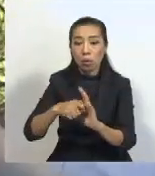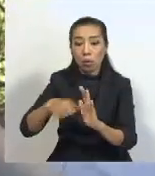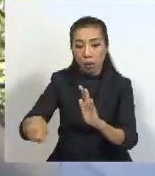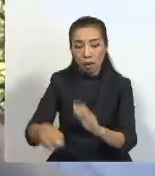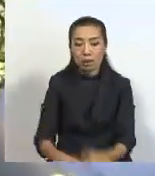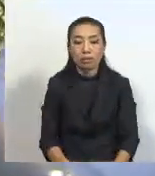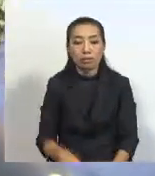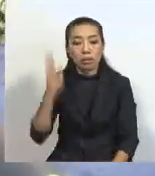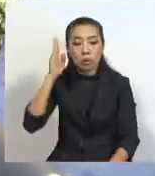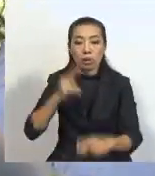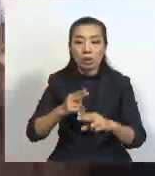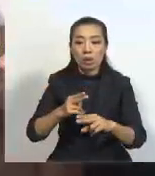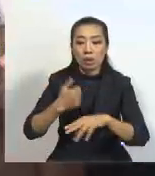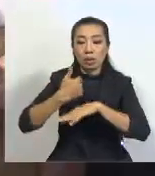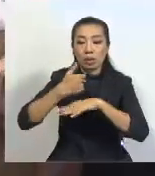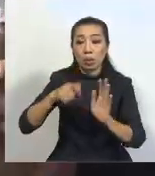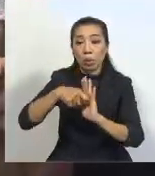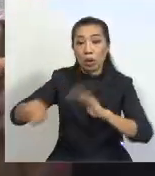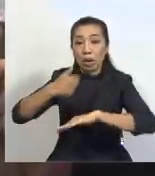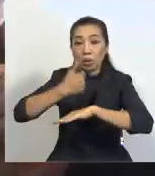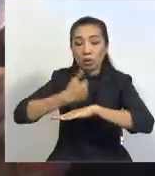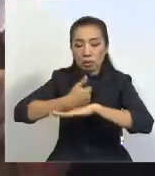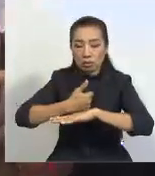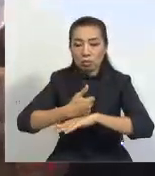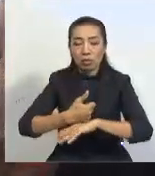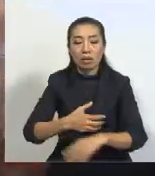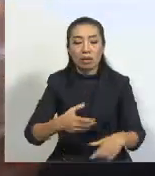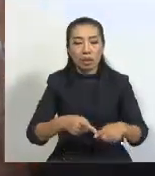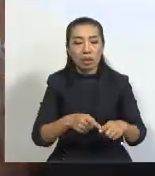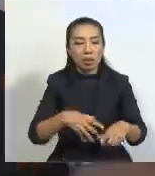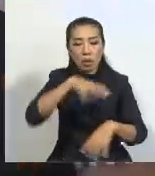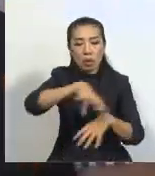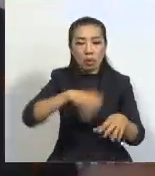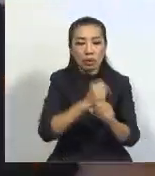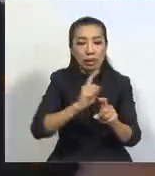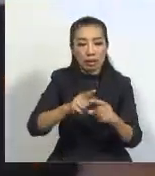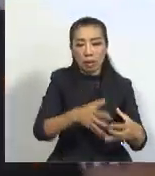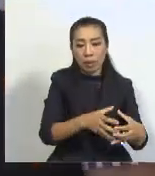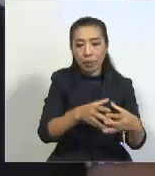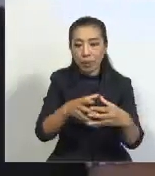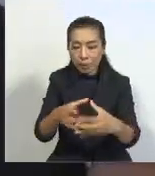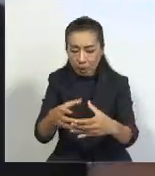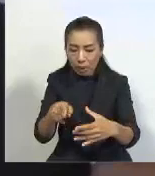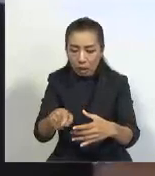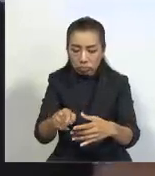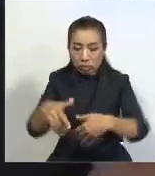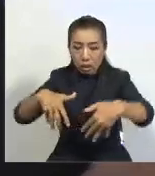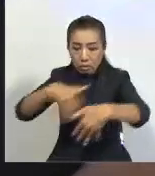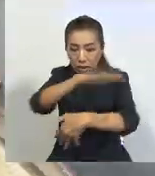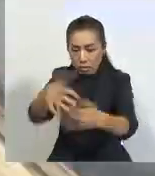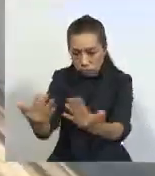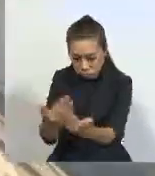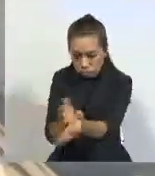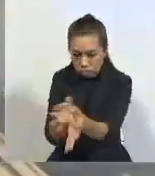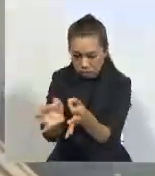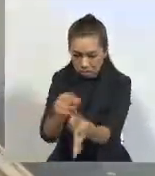ชียรจันทรโนทัยผู้ว่าราชการจังหวัดนครราชสีมาพร้อมกับหน่วยงานที่เกี่ยวข้องก็ลงพื้นที่ไปทำความเข้าใจกับชาวบ้าน